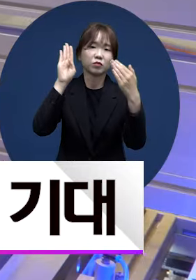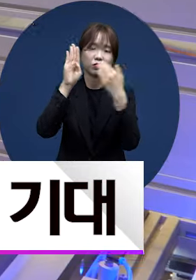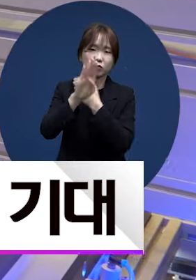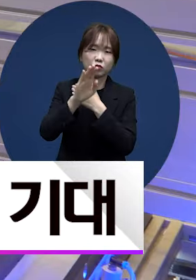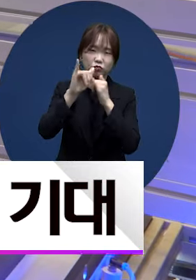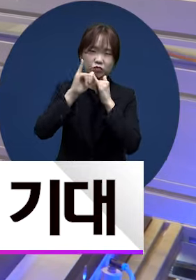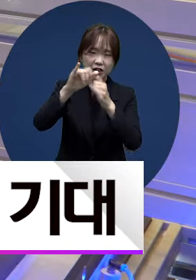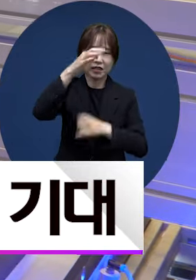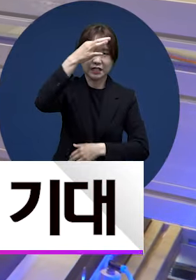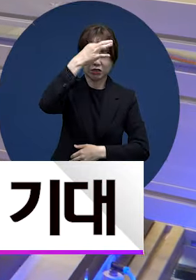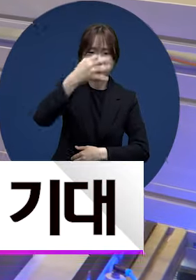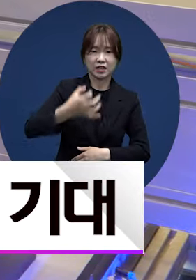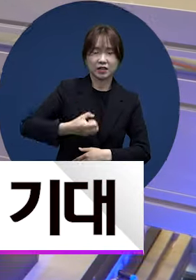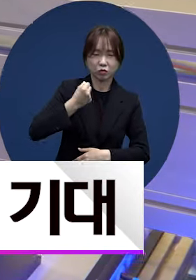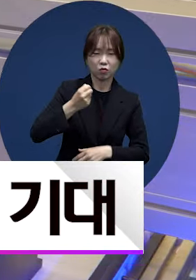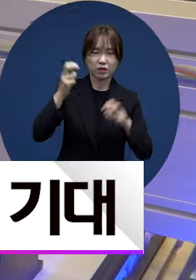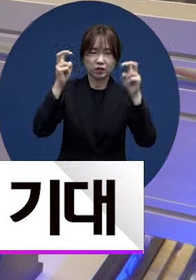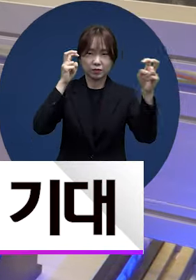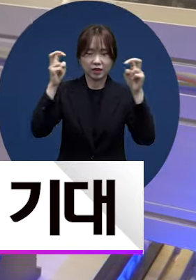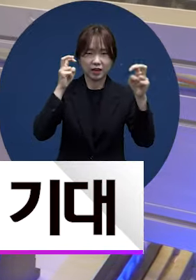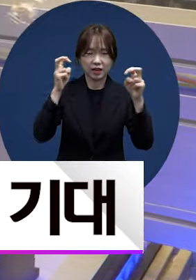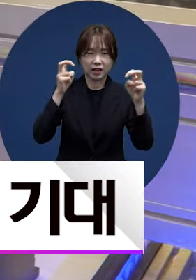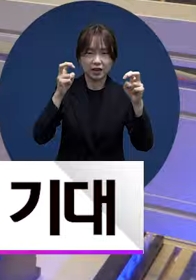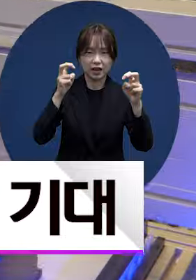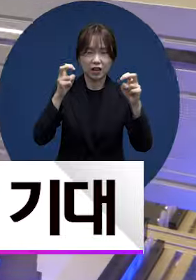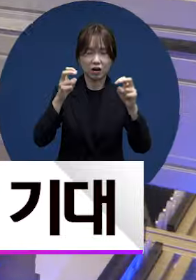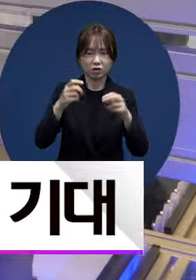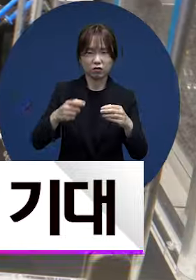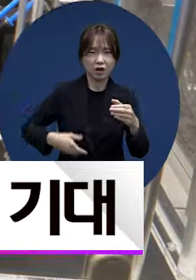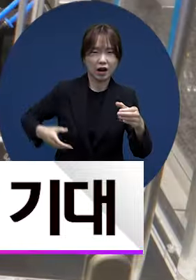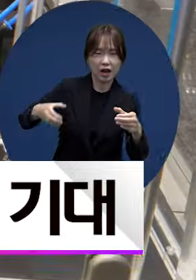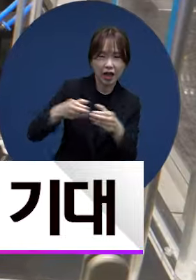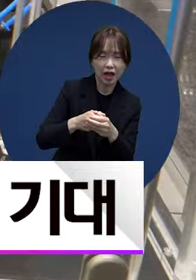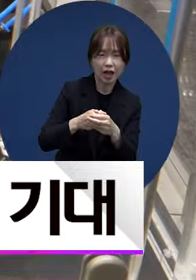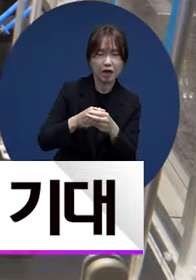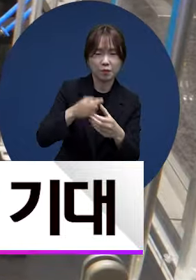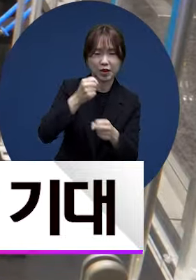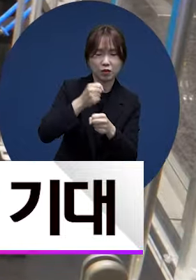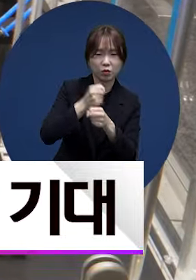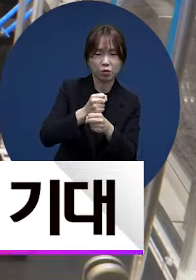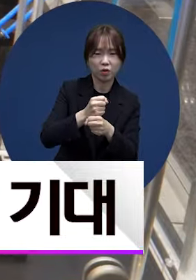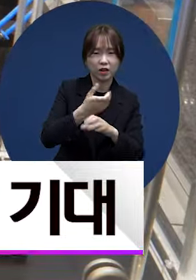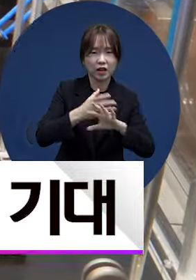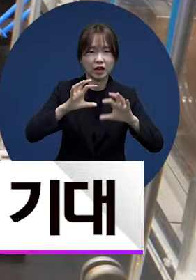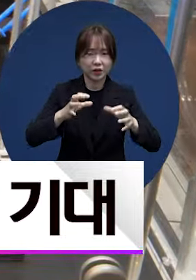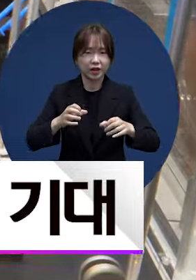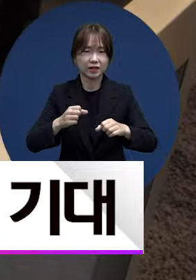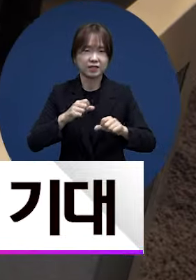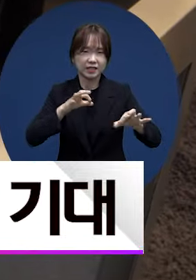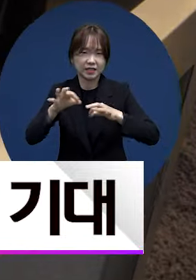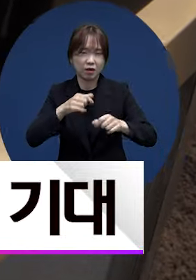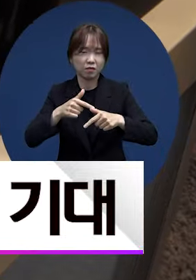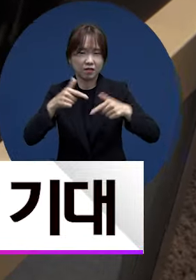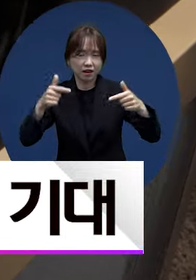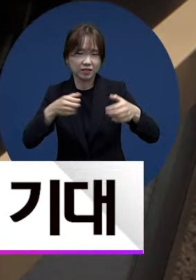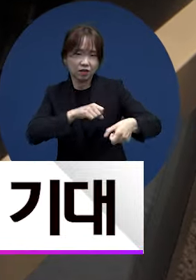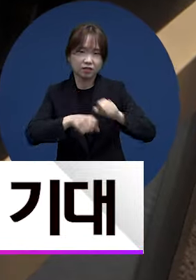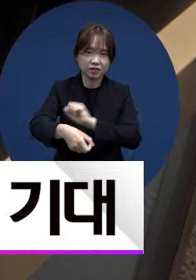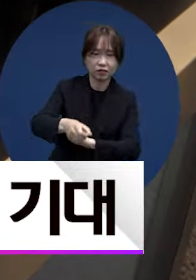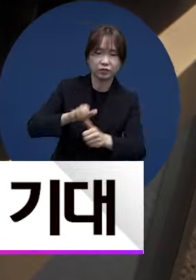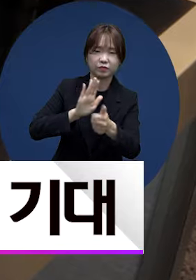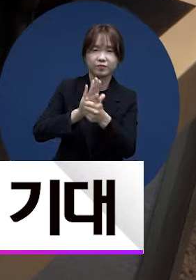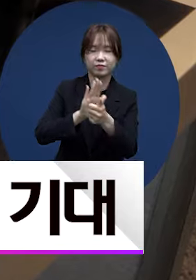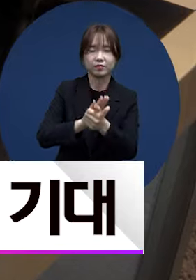시는 앞으로도 우수한 기술력을 가진 중소기업들의 국제 협력망 구축과 해외시장 개척을 적극적으로 지원할